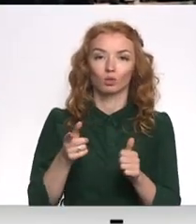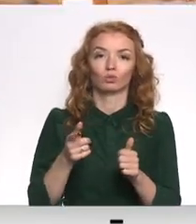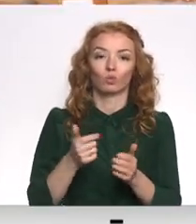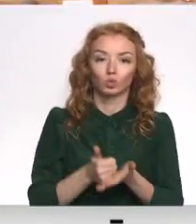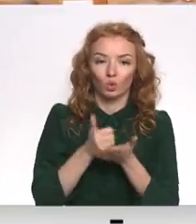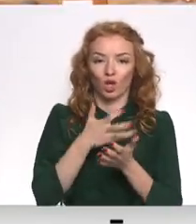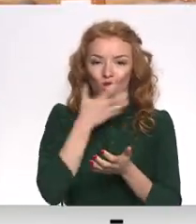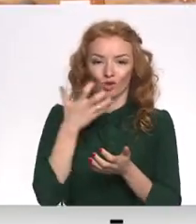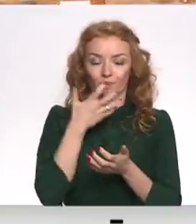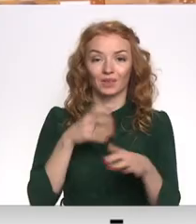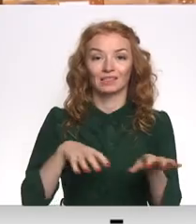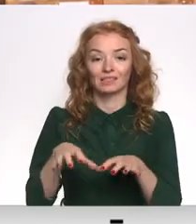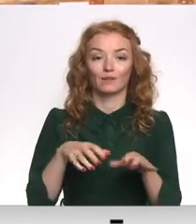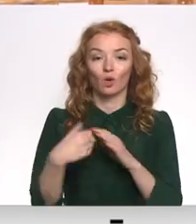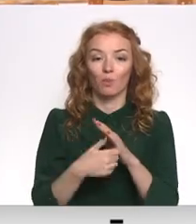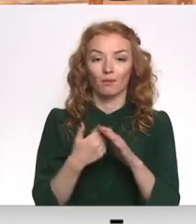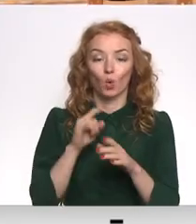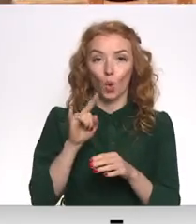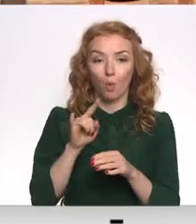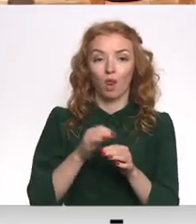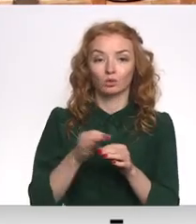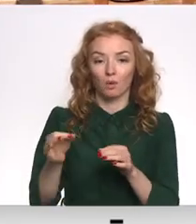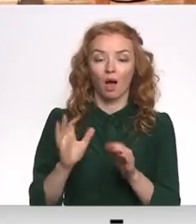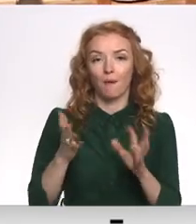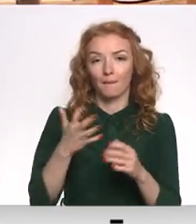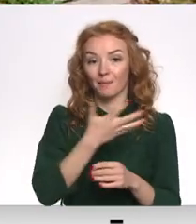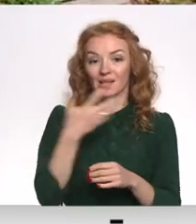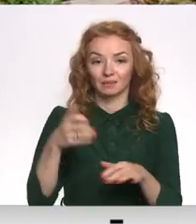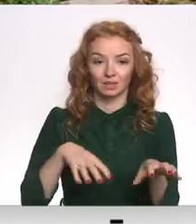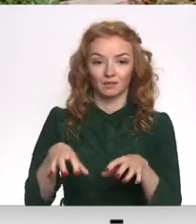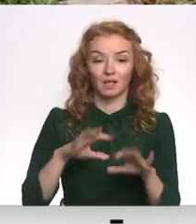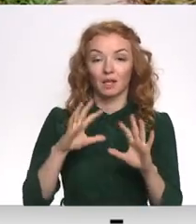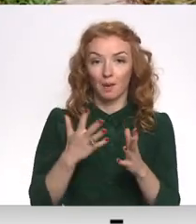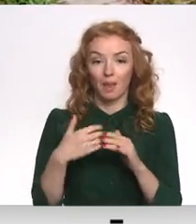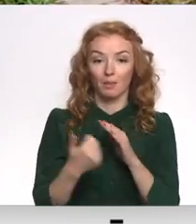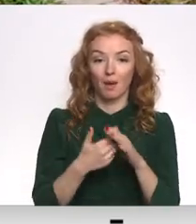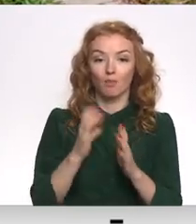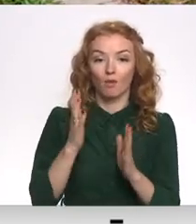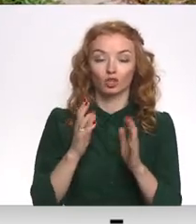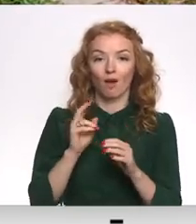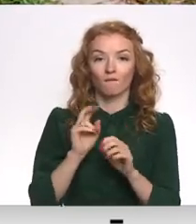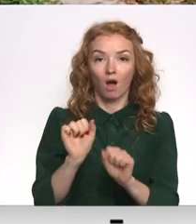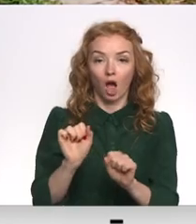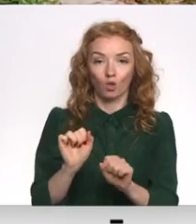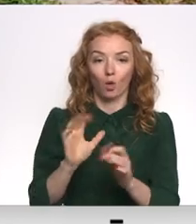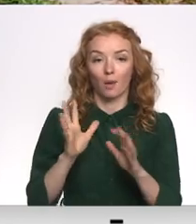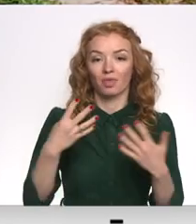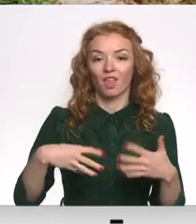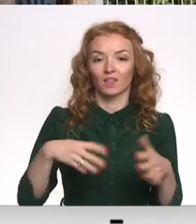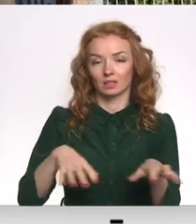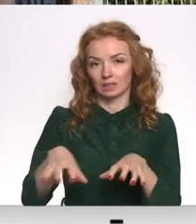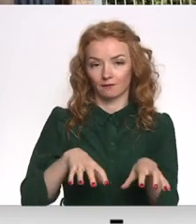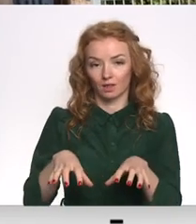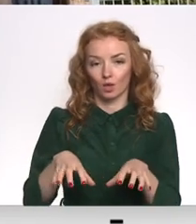sasildīt. Dzīvnieku patversmē Ulubeles topiņos šobrīd mīta 500 dzīvnieku, bet patversmē Meža vairogi Ķekavas novadā ap 90